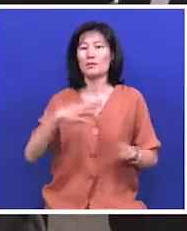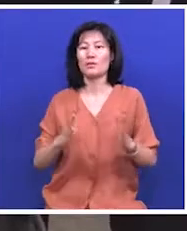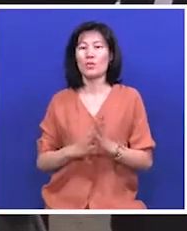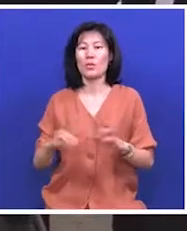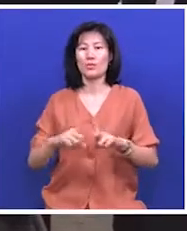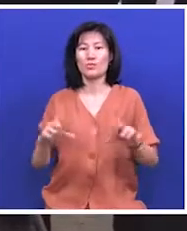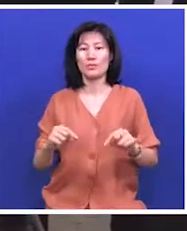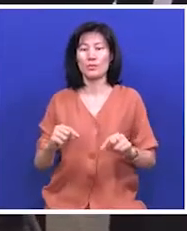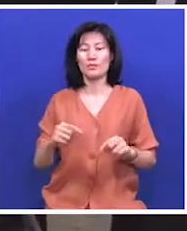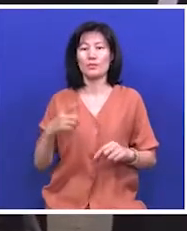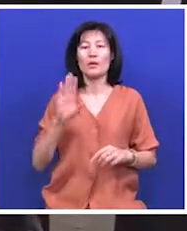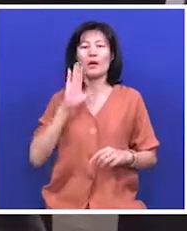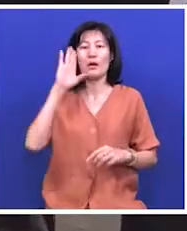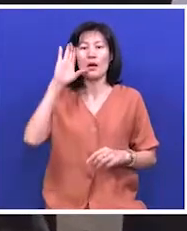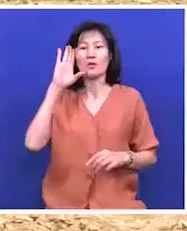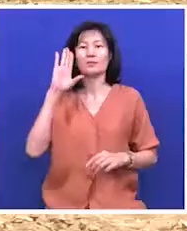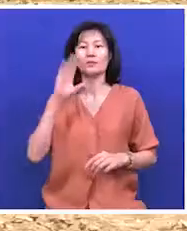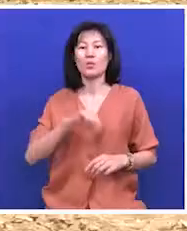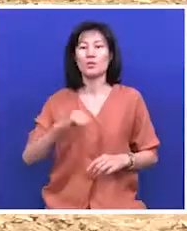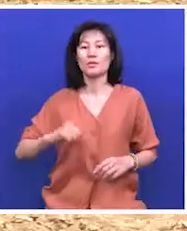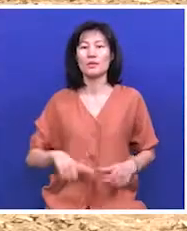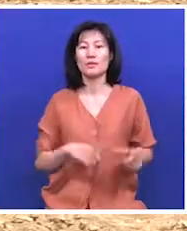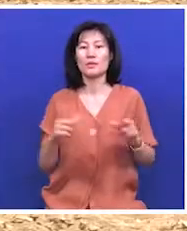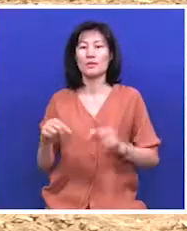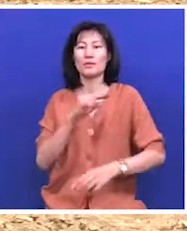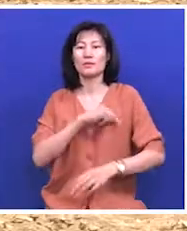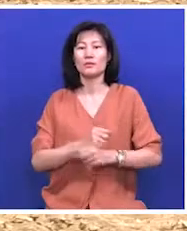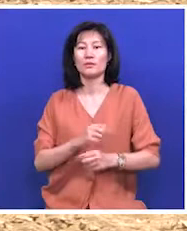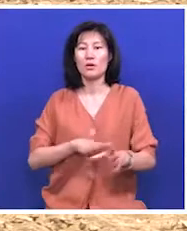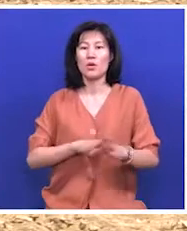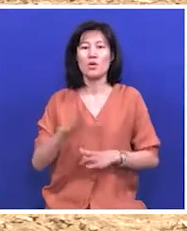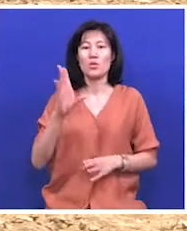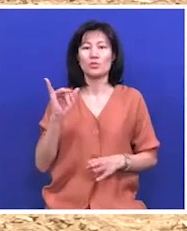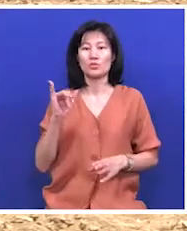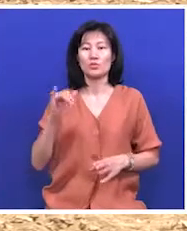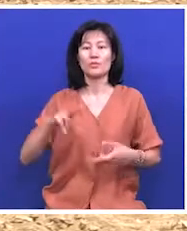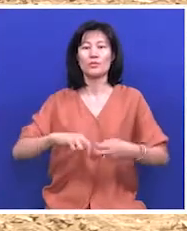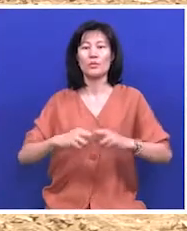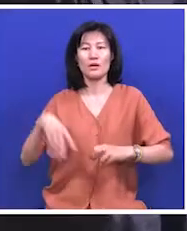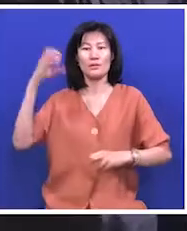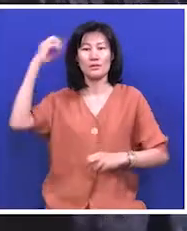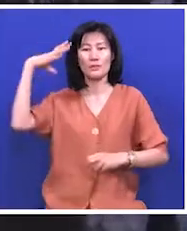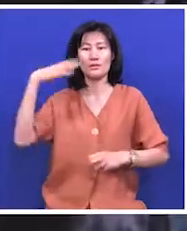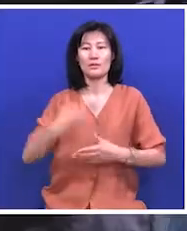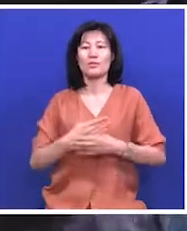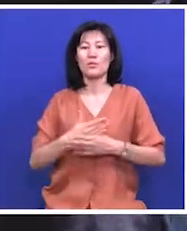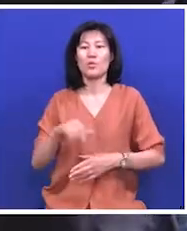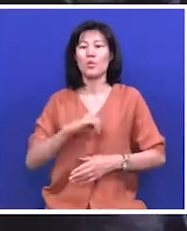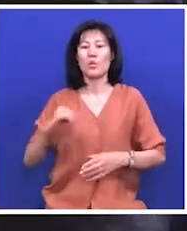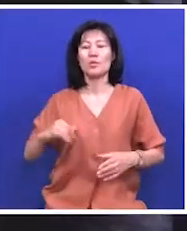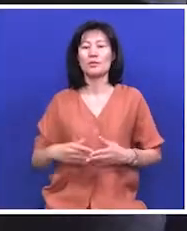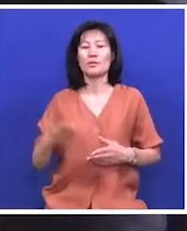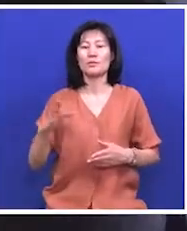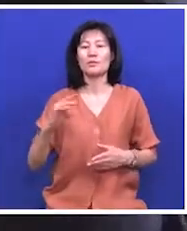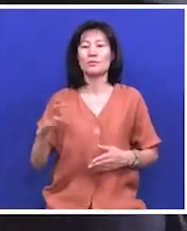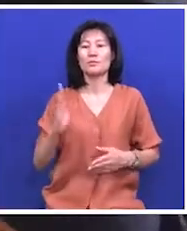мектепте жатыр. Азанда бәрі келеді, бәрі жұмыс істейді. Енді қазір мына су мәселесі свет шешілсе, ол жерде өзіміз тапшан